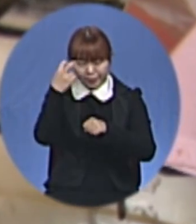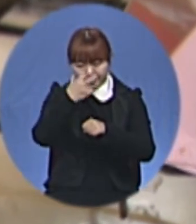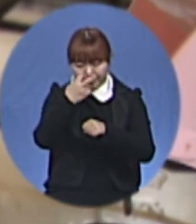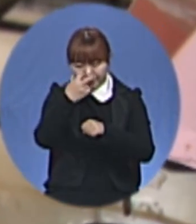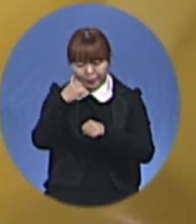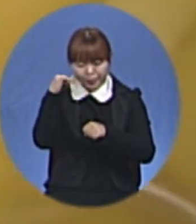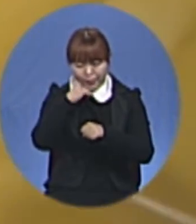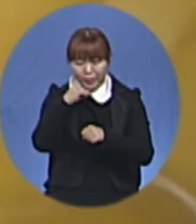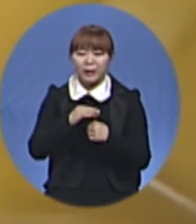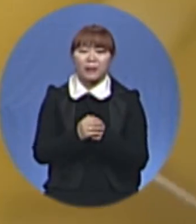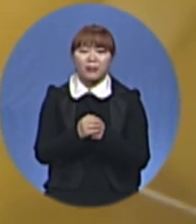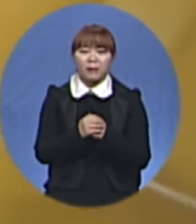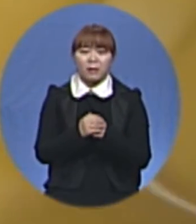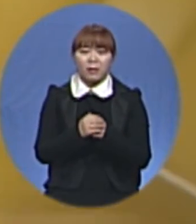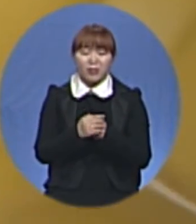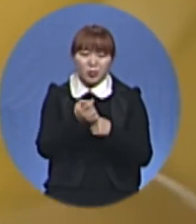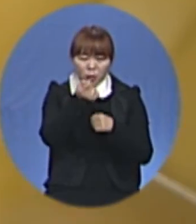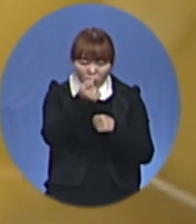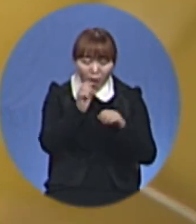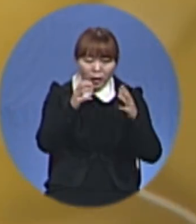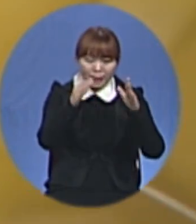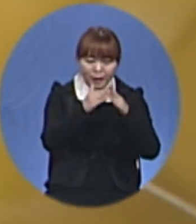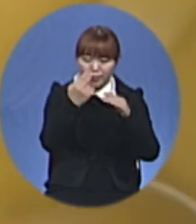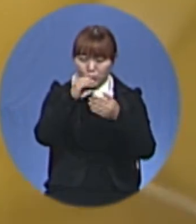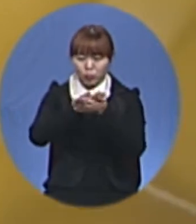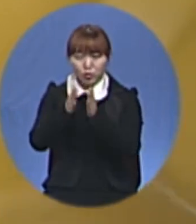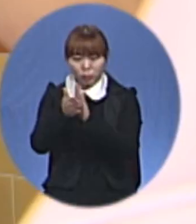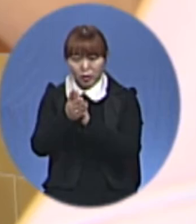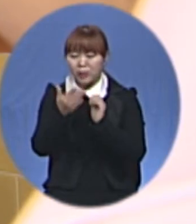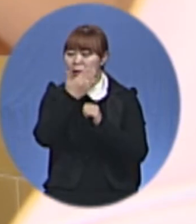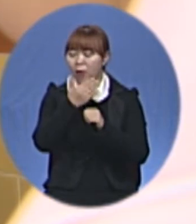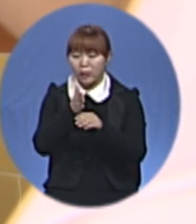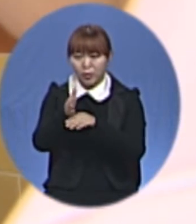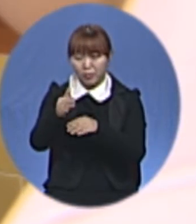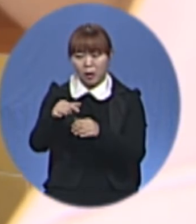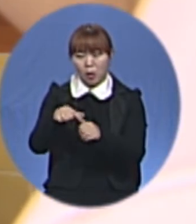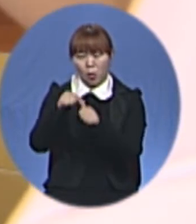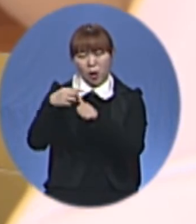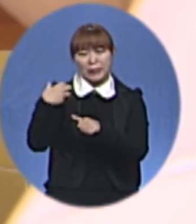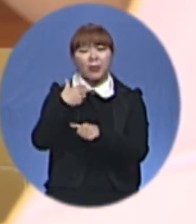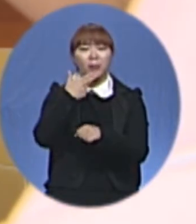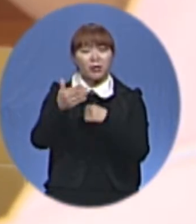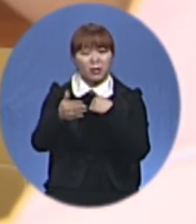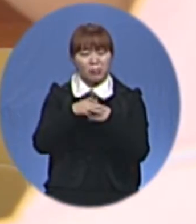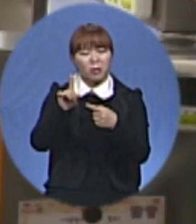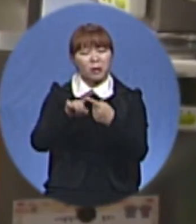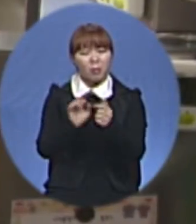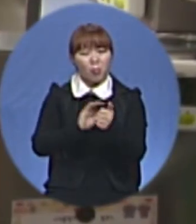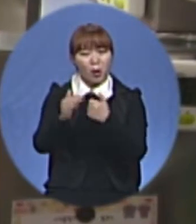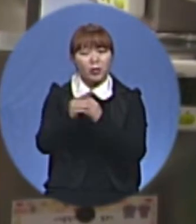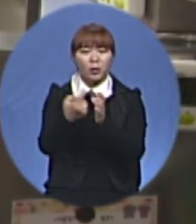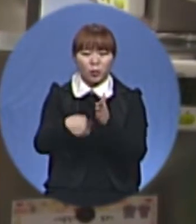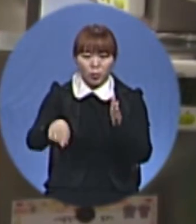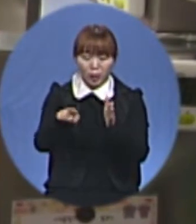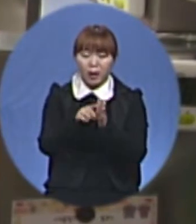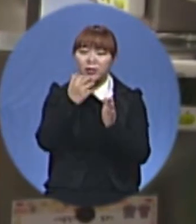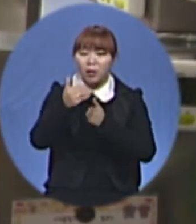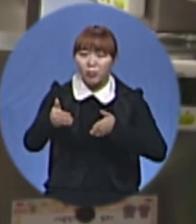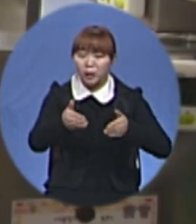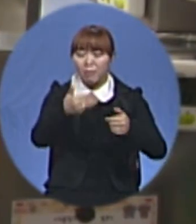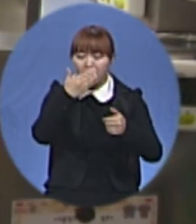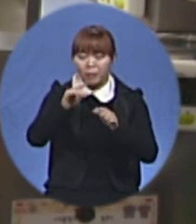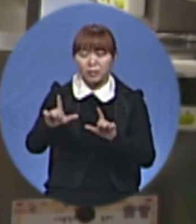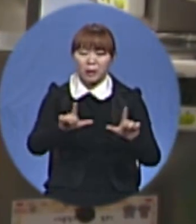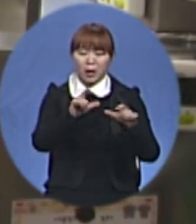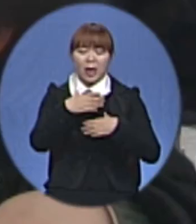살핍니다. 소규모 어린이집과 유치원은 영양사 고용 의무가 없어 이를 보완하기 위해 만든 경기도의